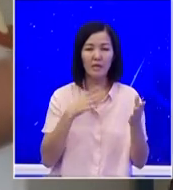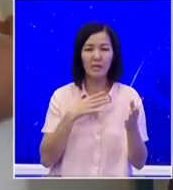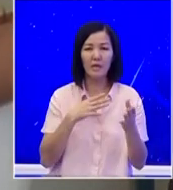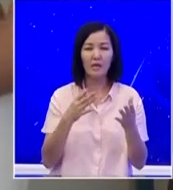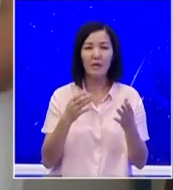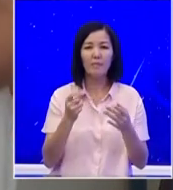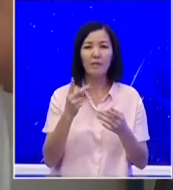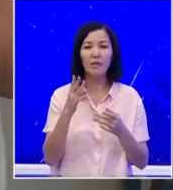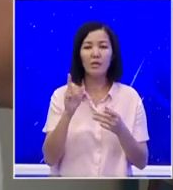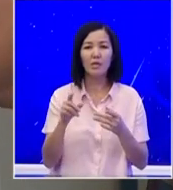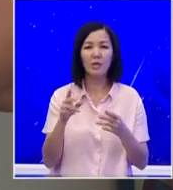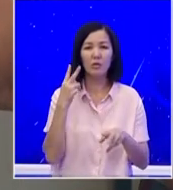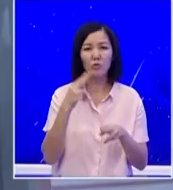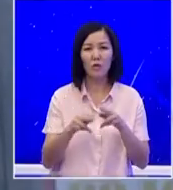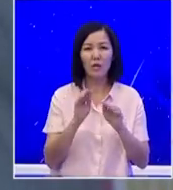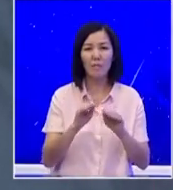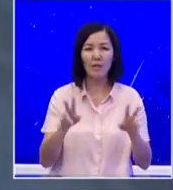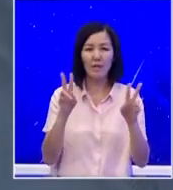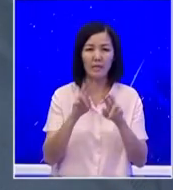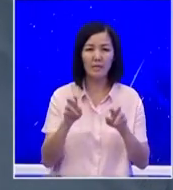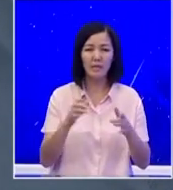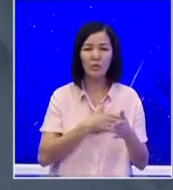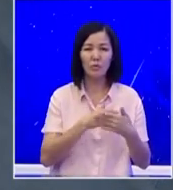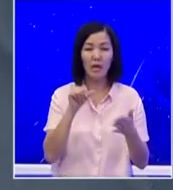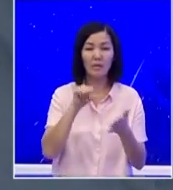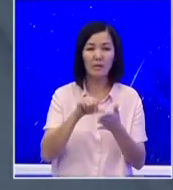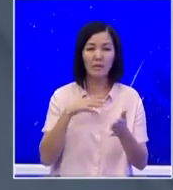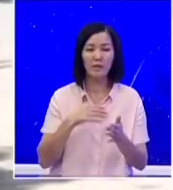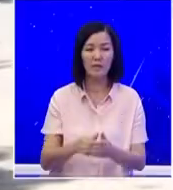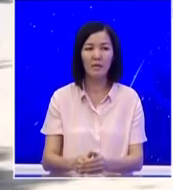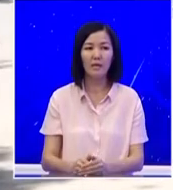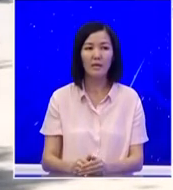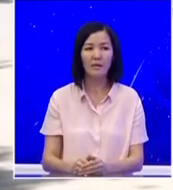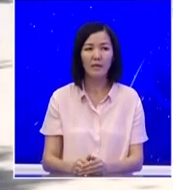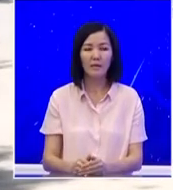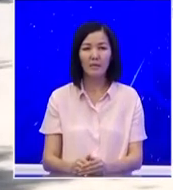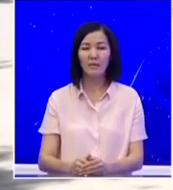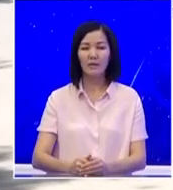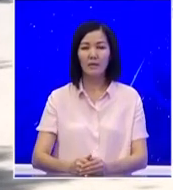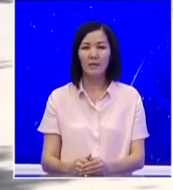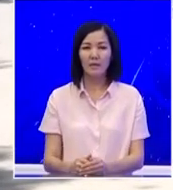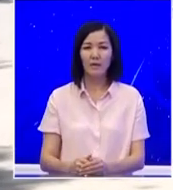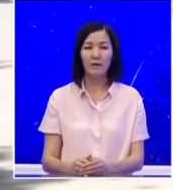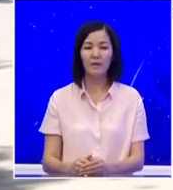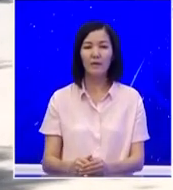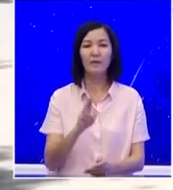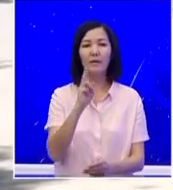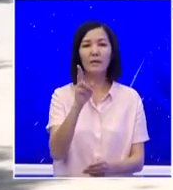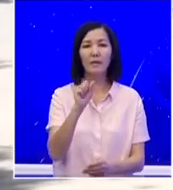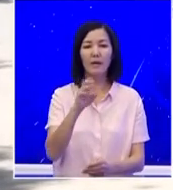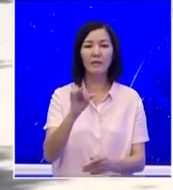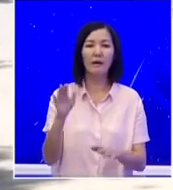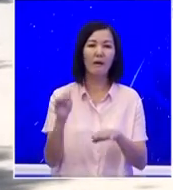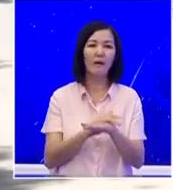бөлек бірнеше рет жоғалған балаларды іздестіруге атсалысты. Катя сама также активно участвует. Катя барлық